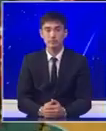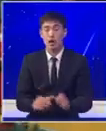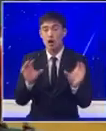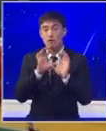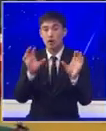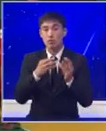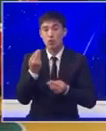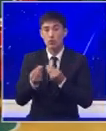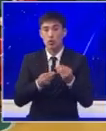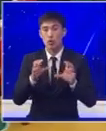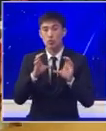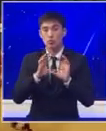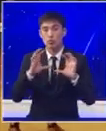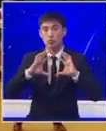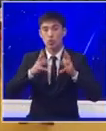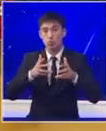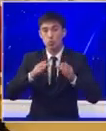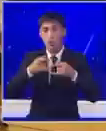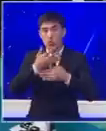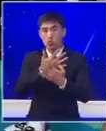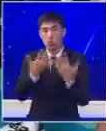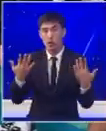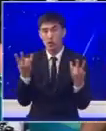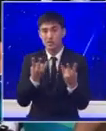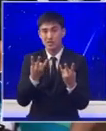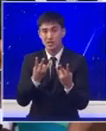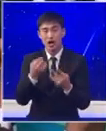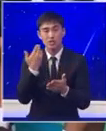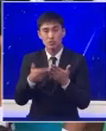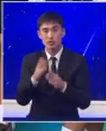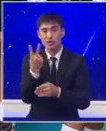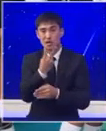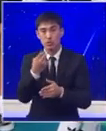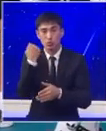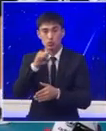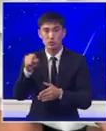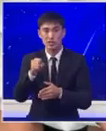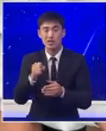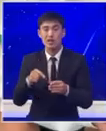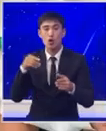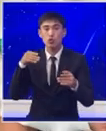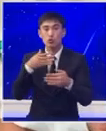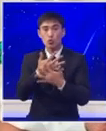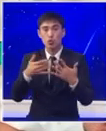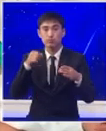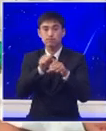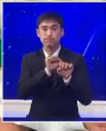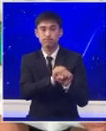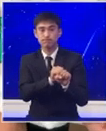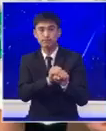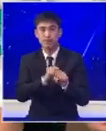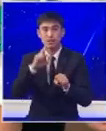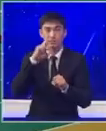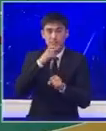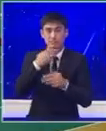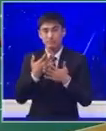Волейбол ойнауға доп пен тор қажет. Ал жеңу үшін екі партияда ұтылмау керек. Егер ортадағы сызықты басып торға тиіп, блокты сәтсіз қойсаңыз немесе дәлдемей